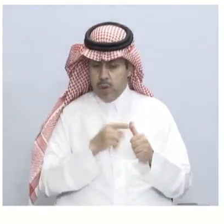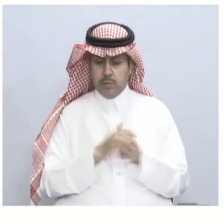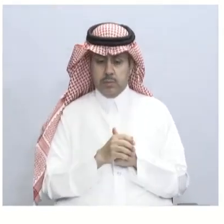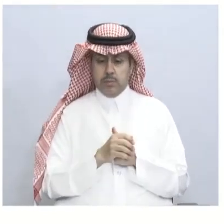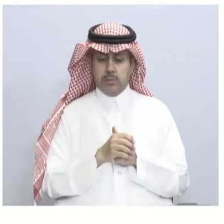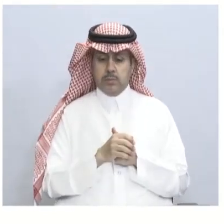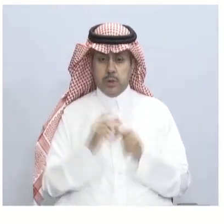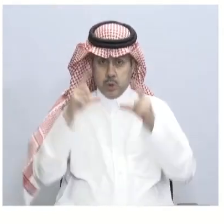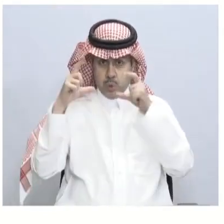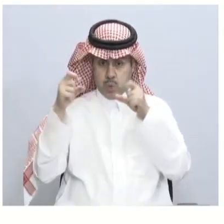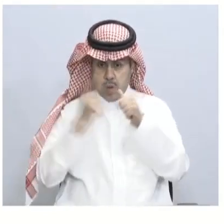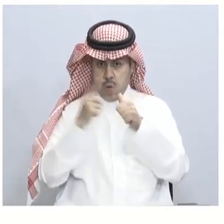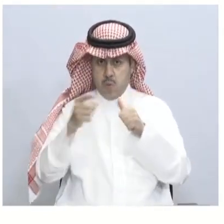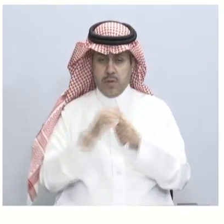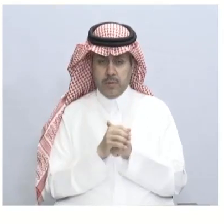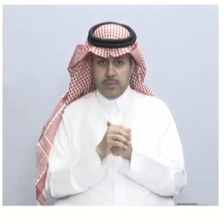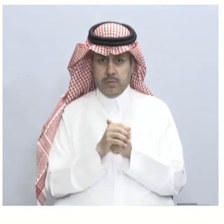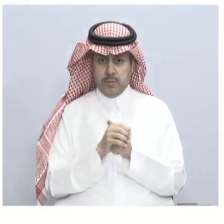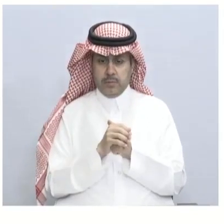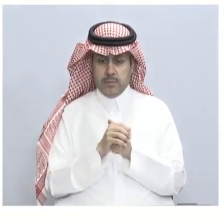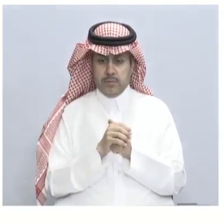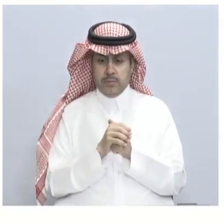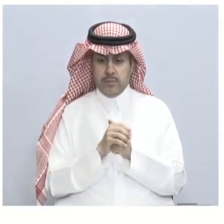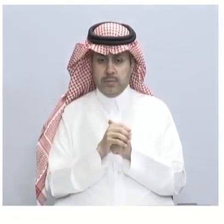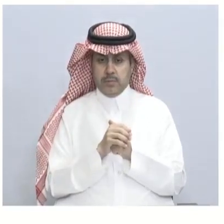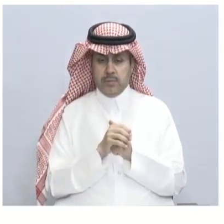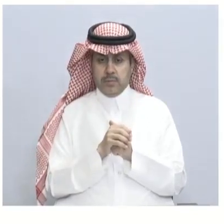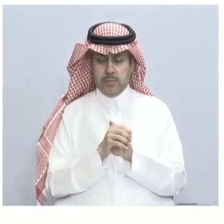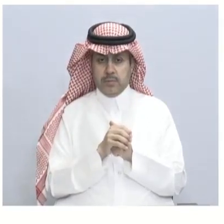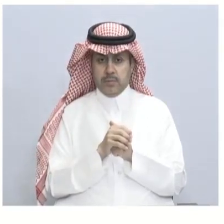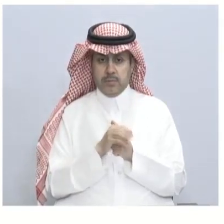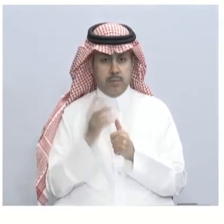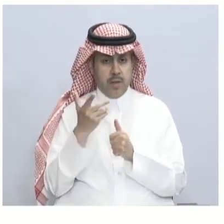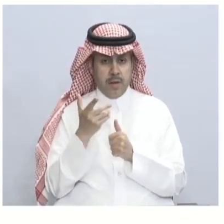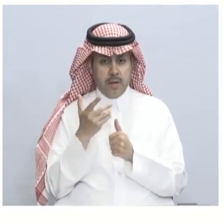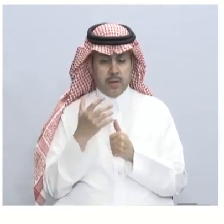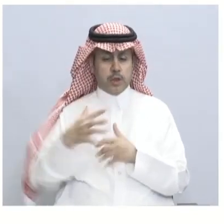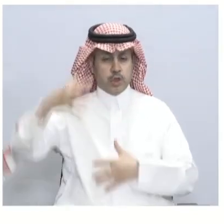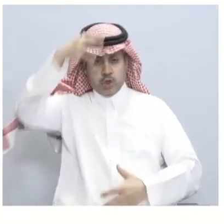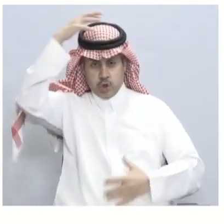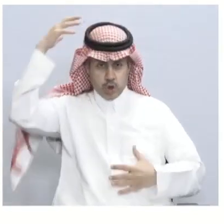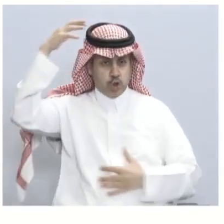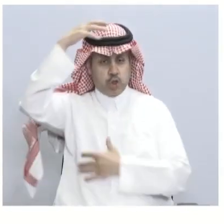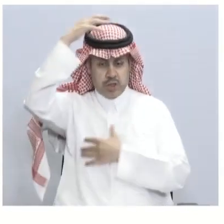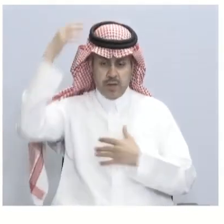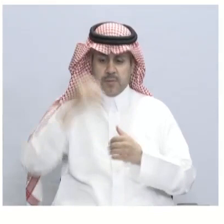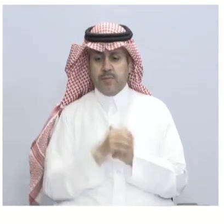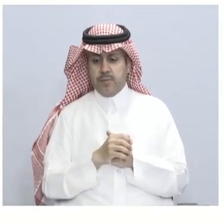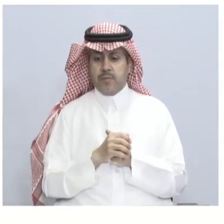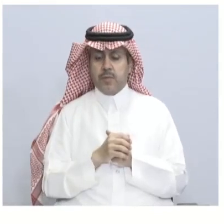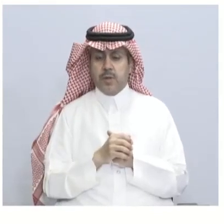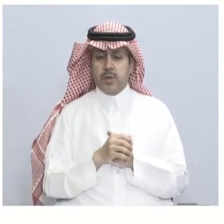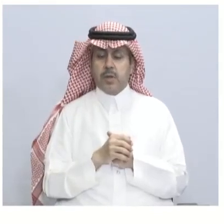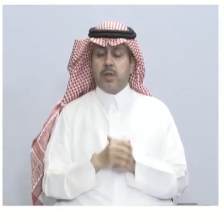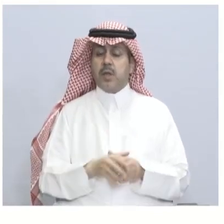ماذا تعبر عنه هذه الصوره ها يا ابنائي الطلاب احسنتم الاغتسال